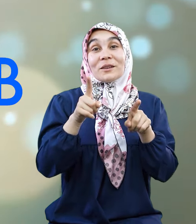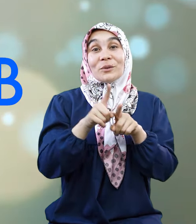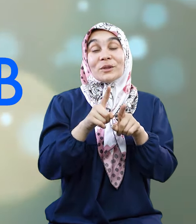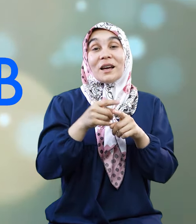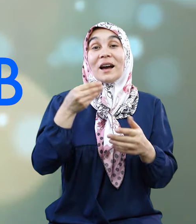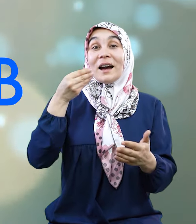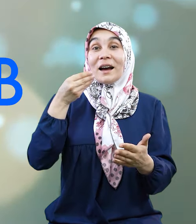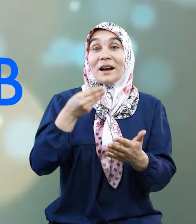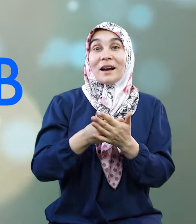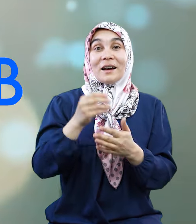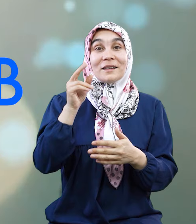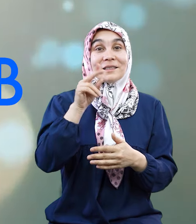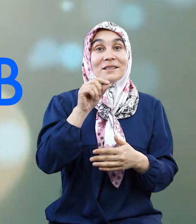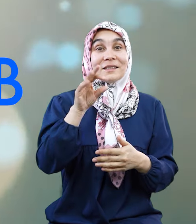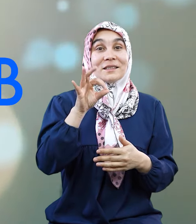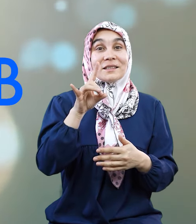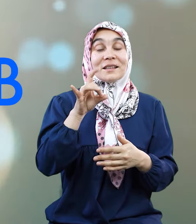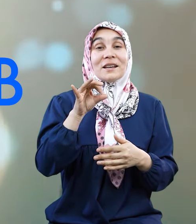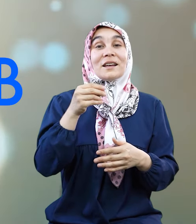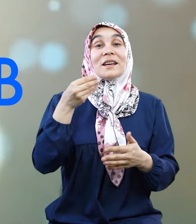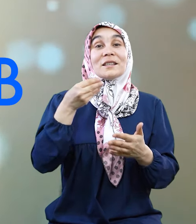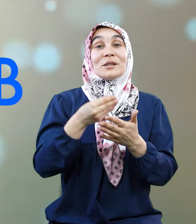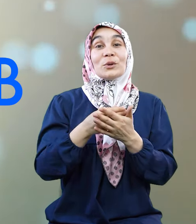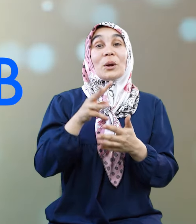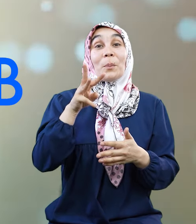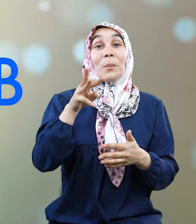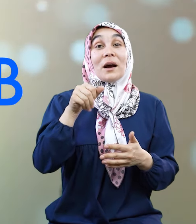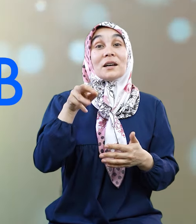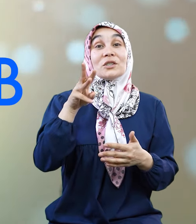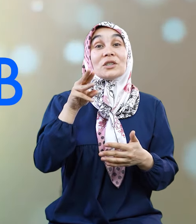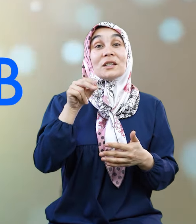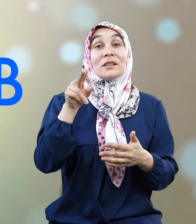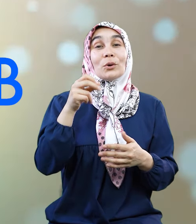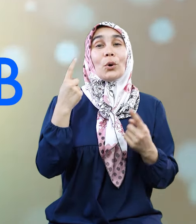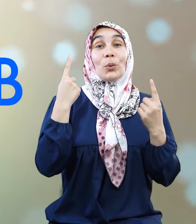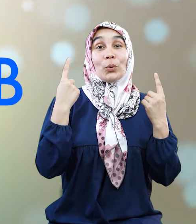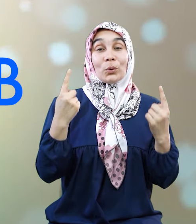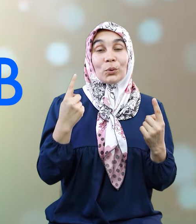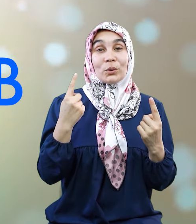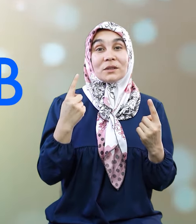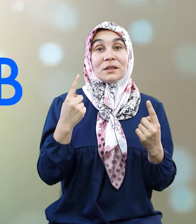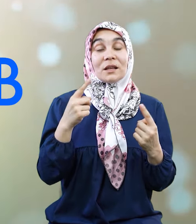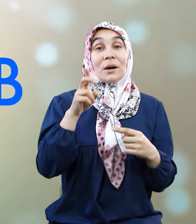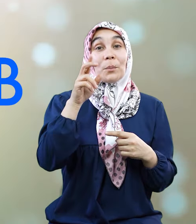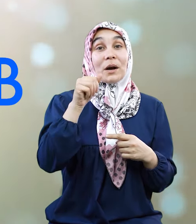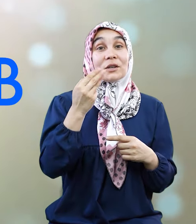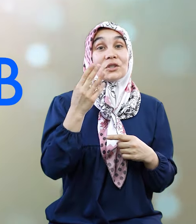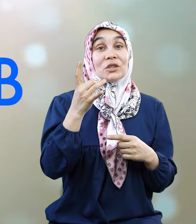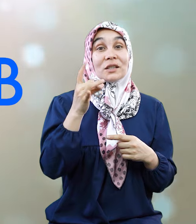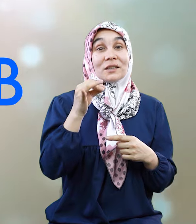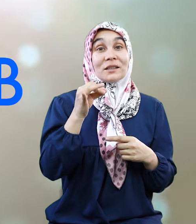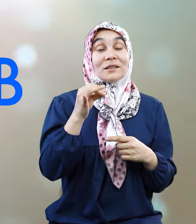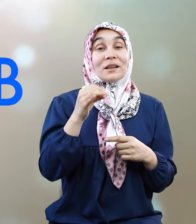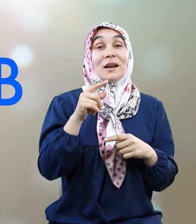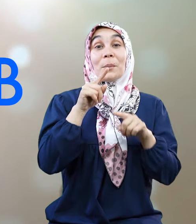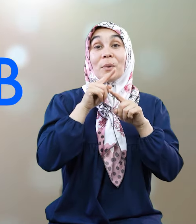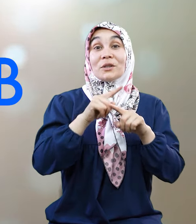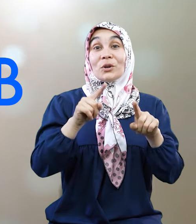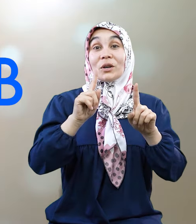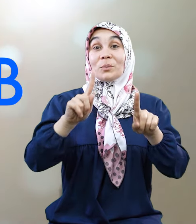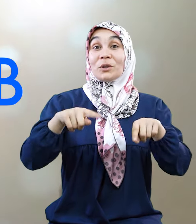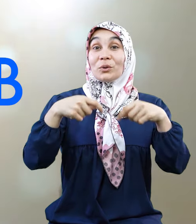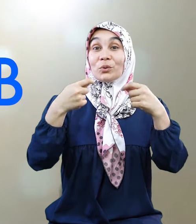Aziz, ya'ni izzatlanuvchi. Majid, ya'ni ulug'. Bashir, ya'ni bashorat